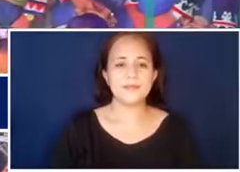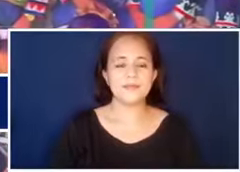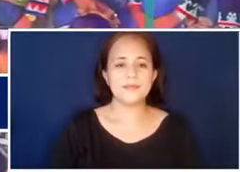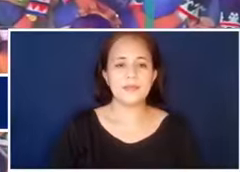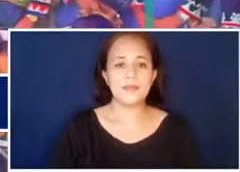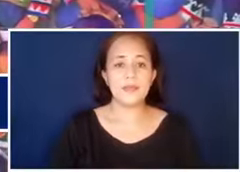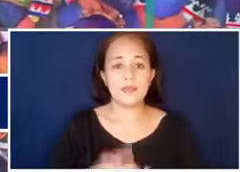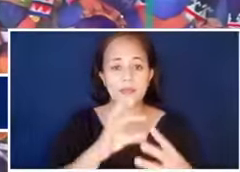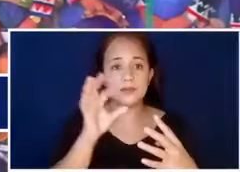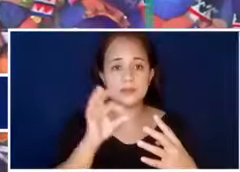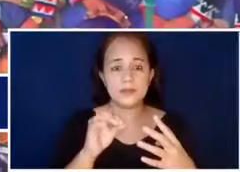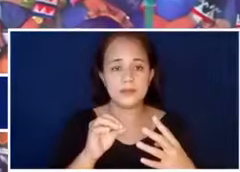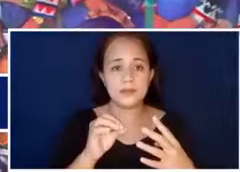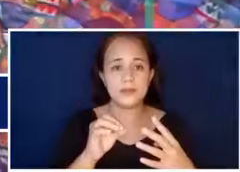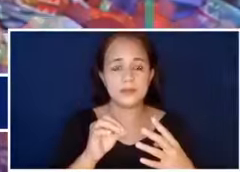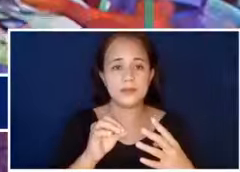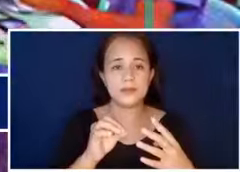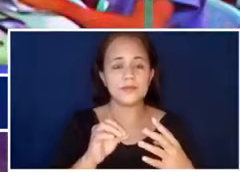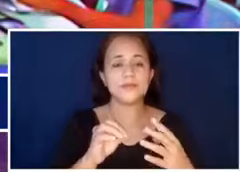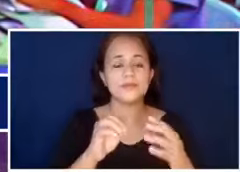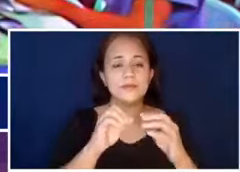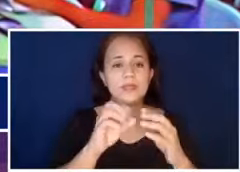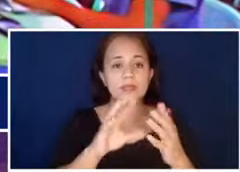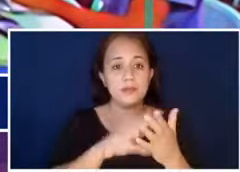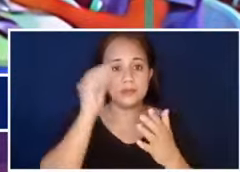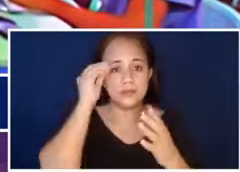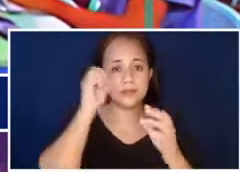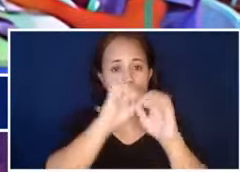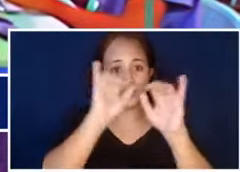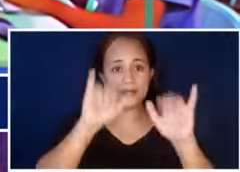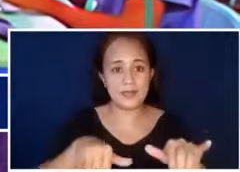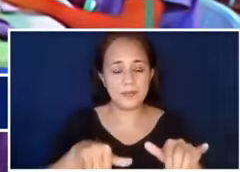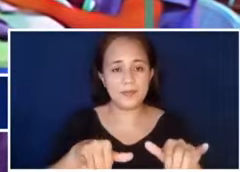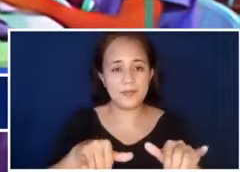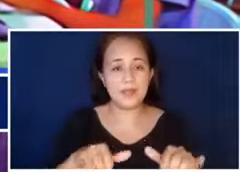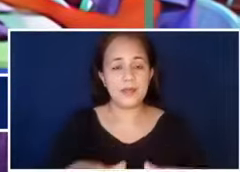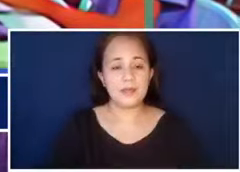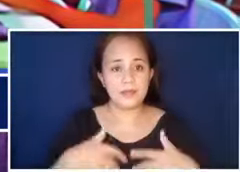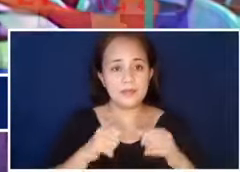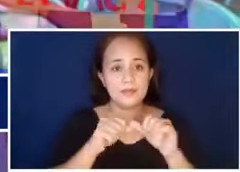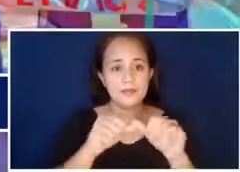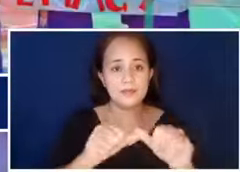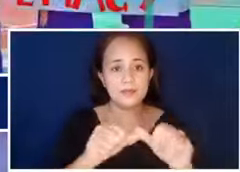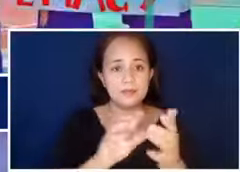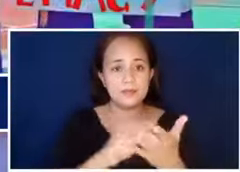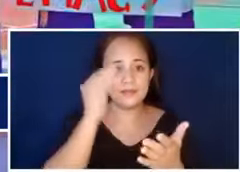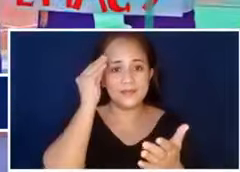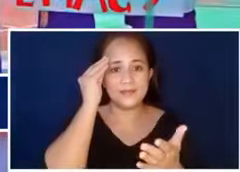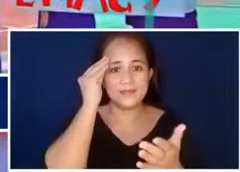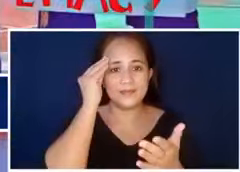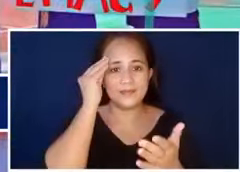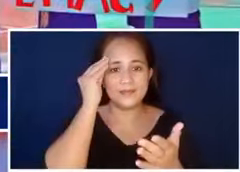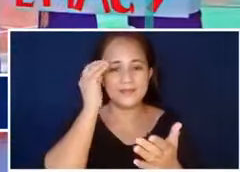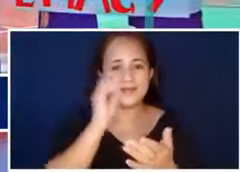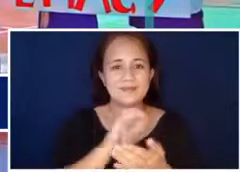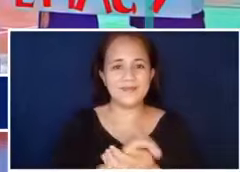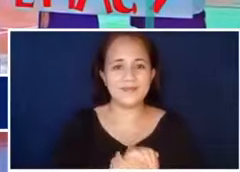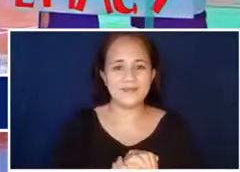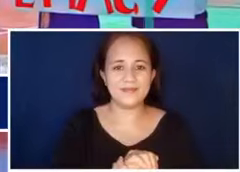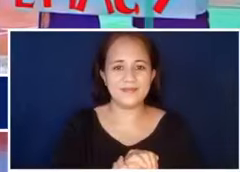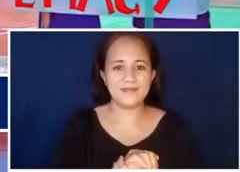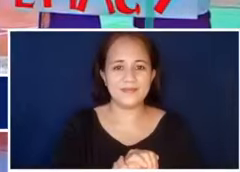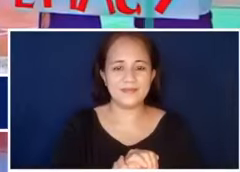Alternatibong sistema ng pagkatuto at edukasyong may kapakinabangan sa buong buhay. O alternative learning